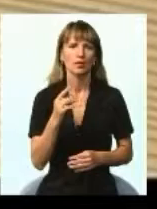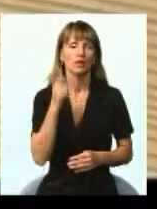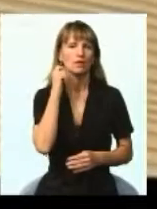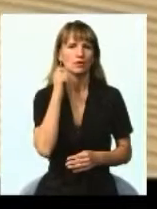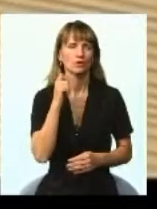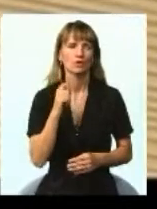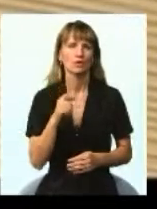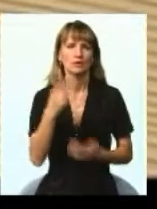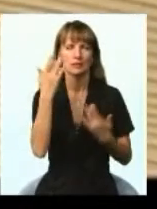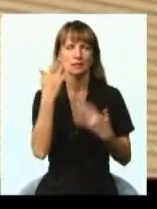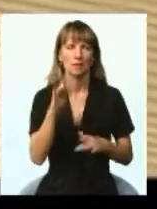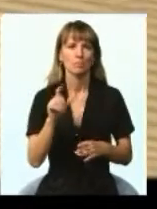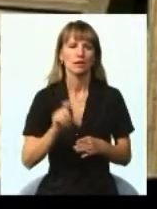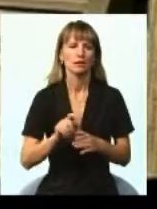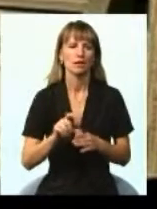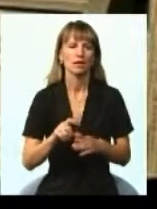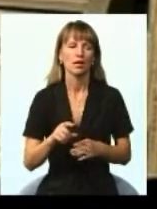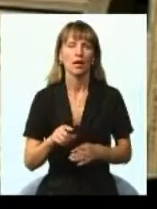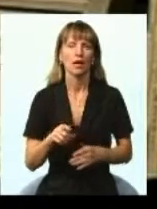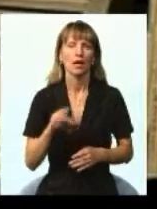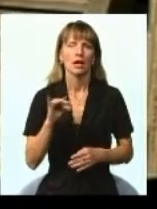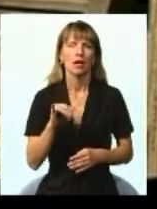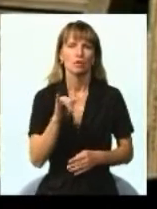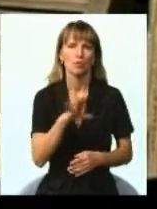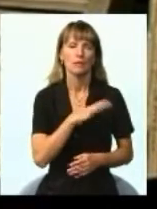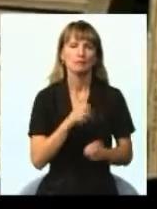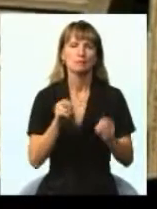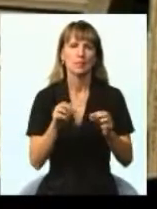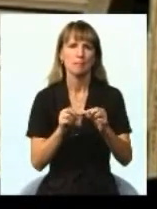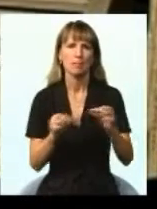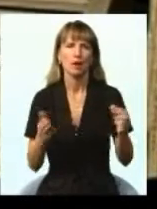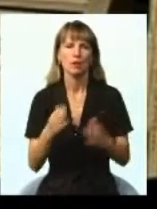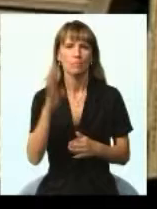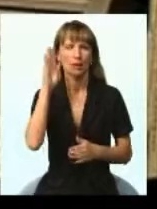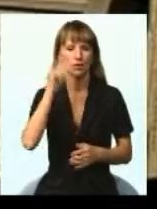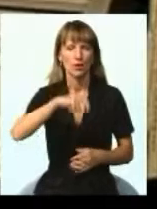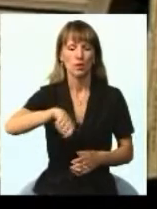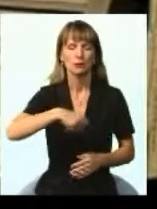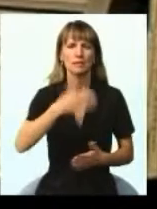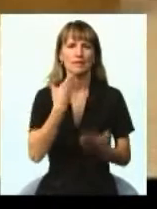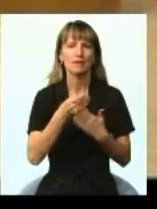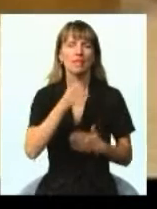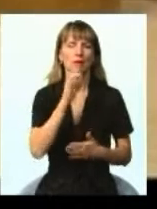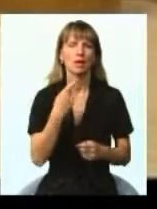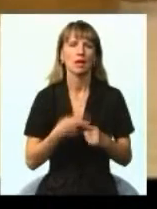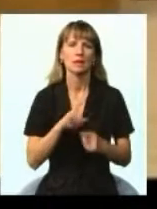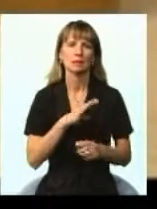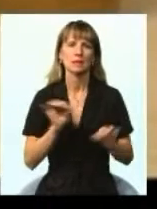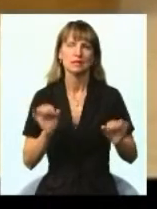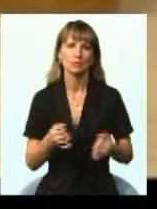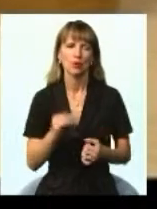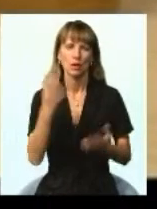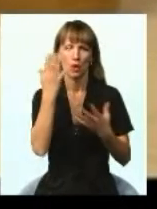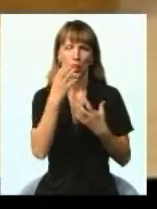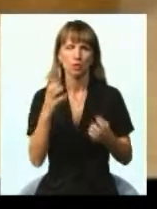на вулиці склянку з лимонадом. У лимонаді була спеціальна паличка, якою хлопчик розмішував свій напій. Це було взимку, і